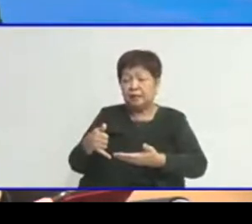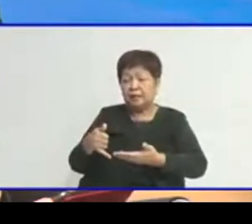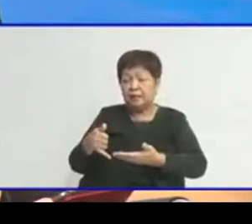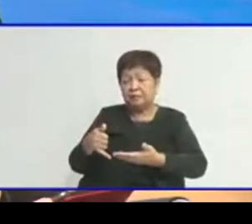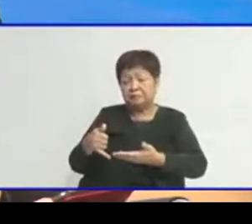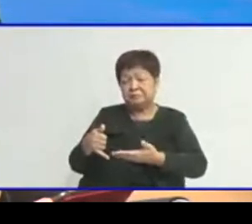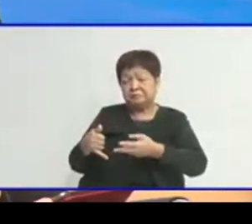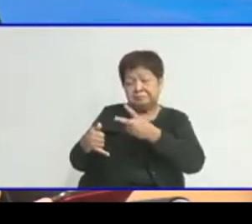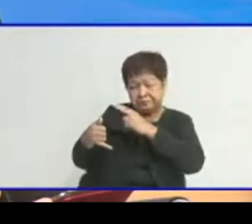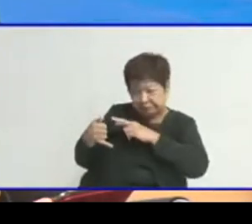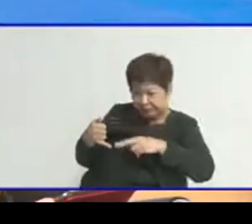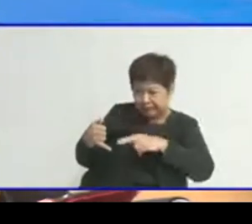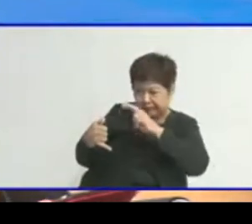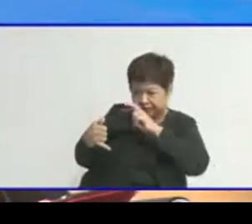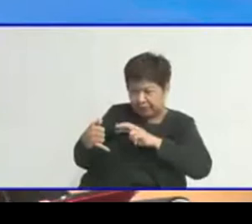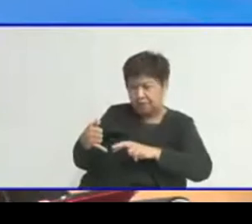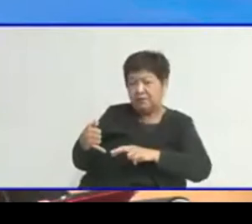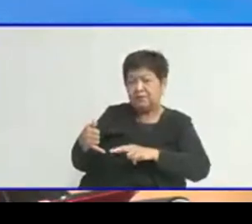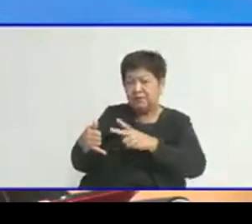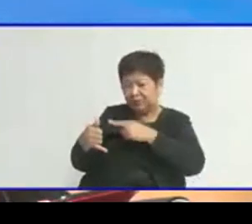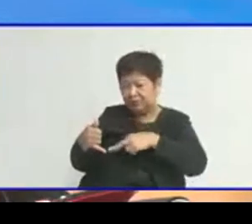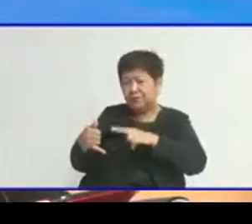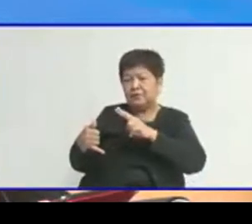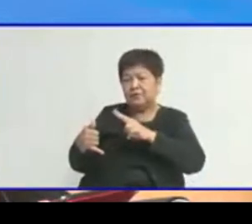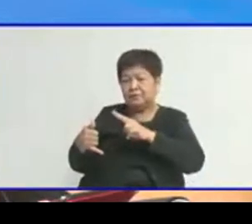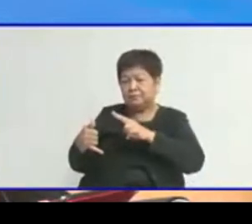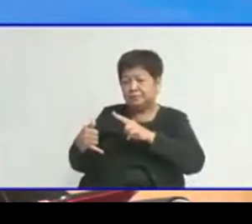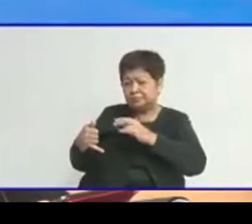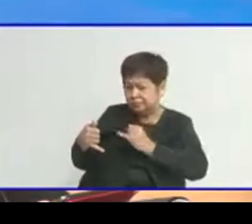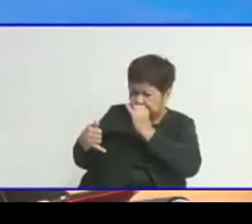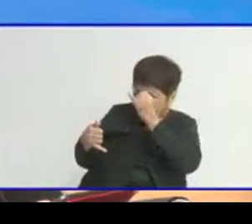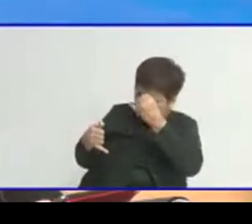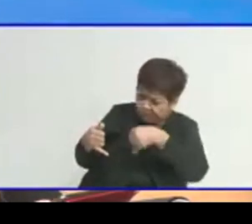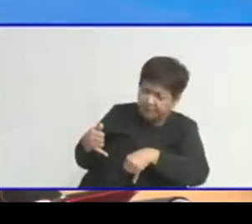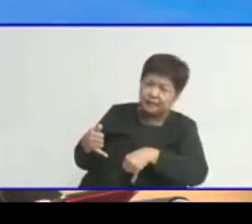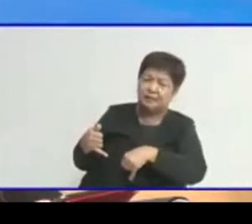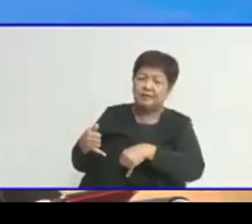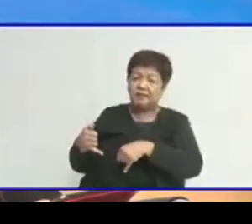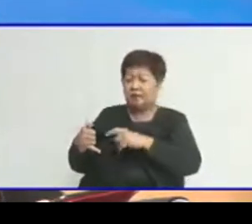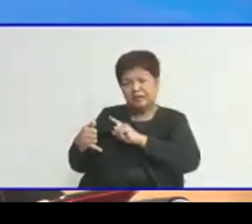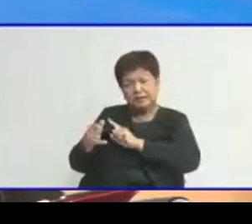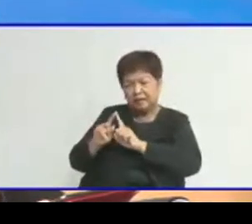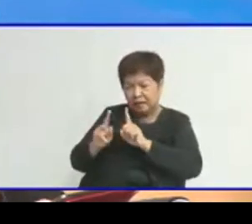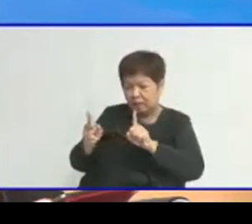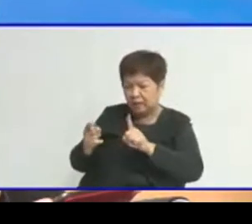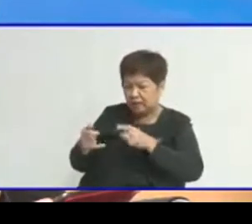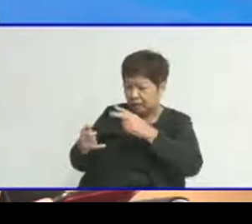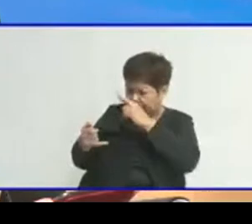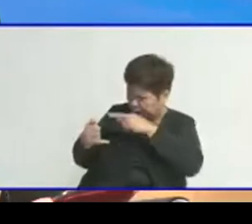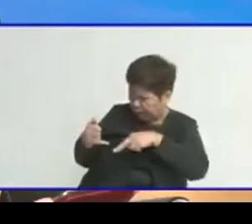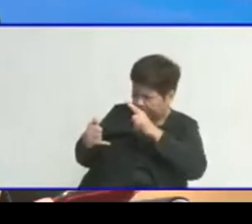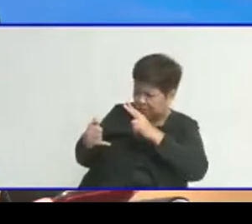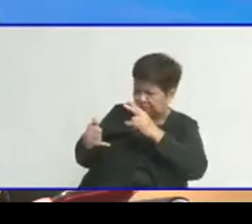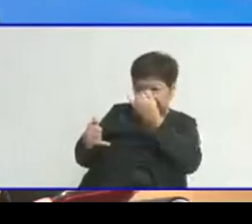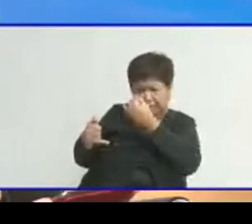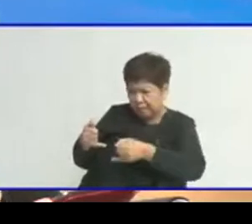ซ ึ่ งไอตัวนั้นจะมีการสกรีนว่าคุณใช่ไม่ใช่ เมื่อ คัดกรองแล้วคุณไม่ใช่คุณต้องยอมรับ ว่า